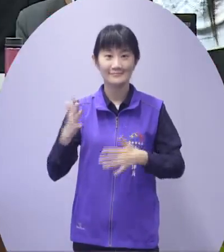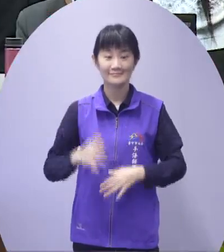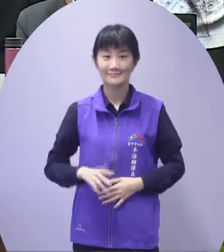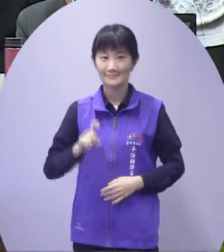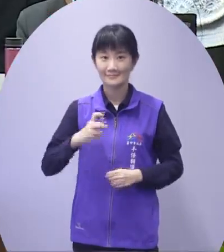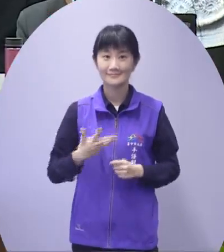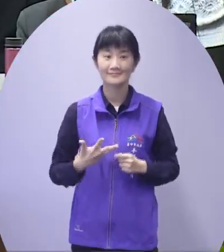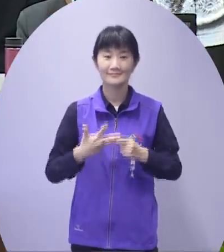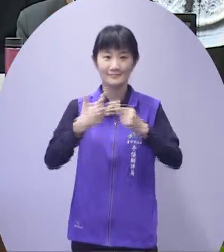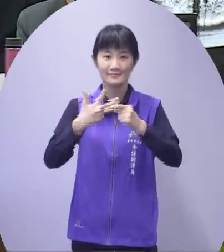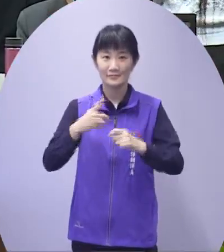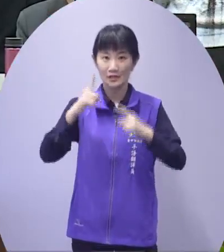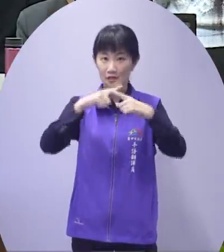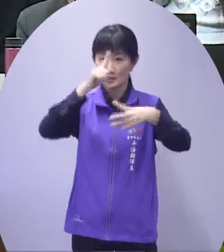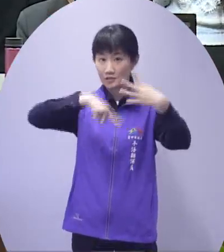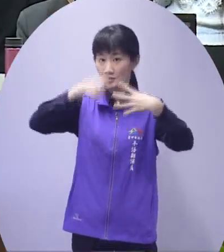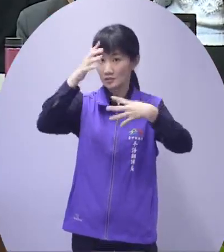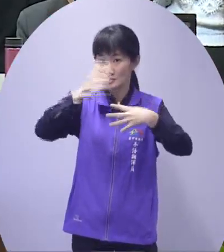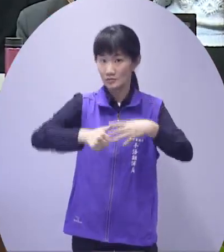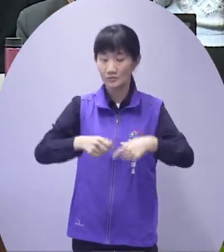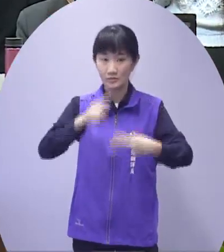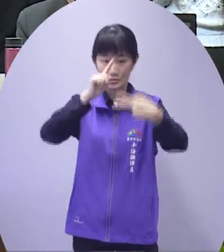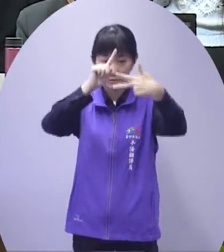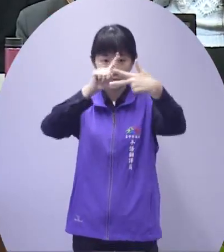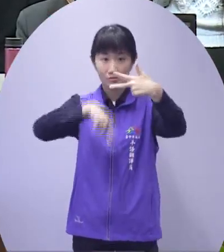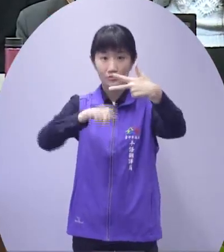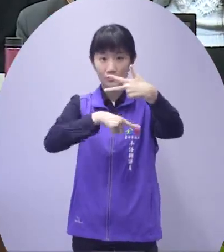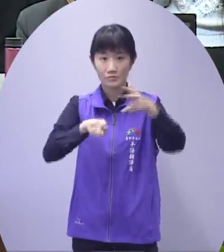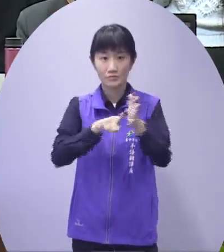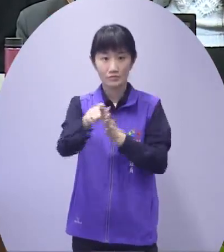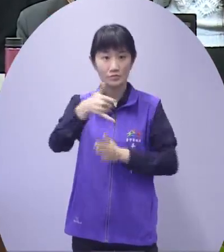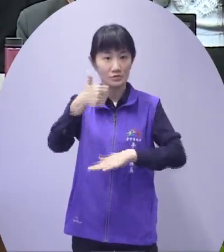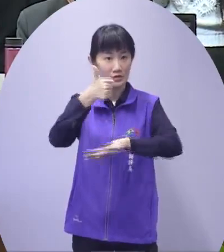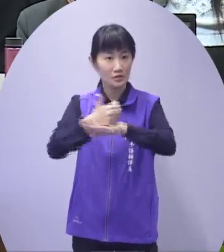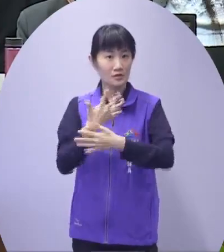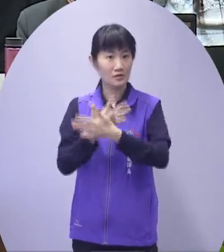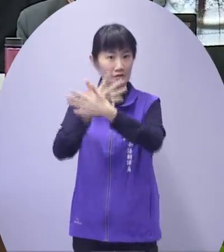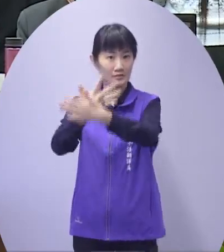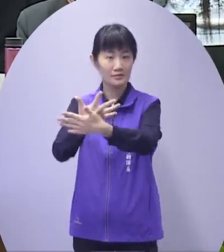第十八位，人事处朱淑芬专员，请上台授奖。